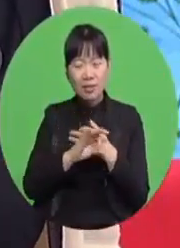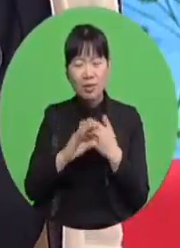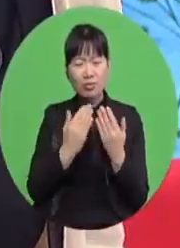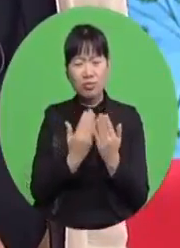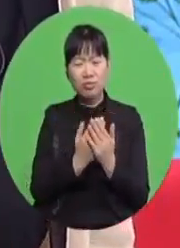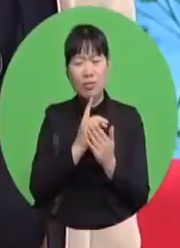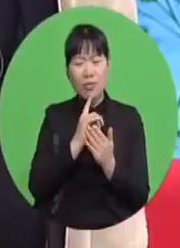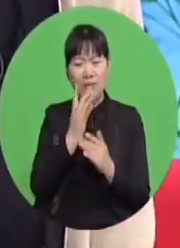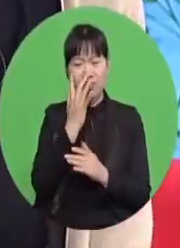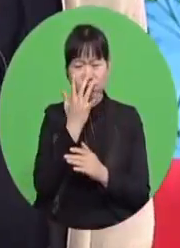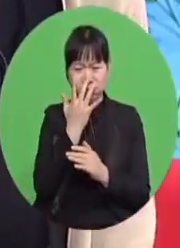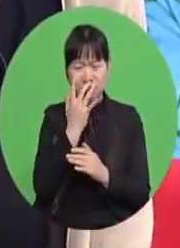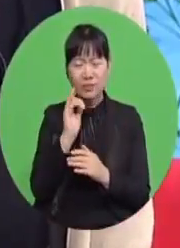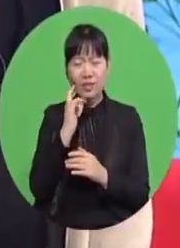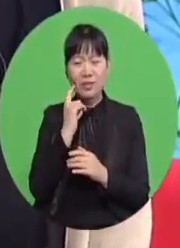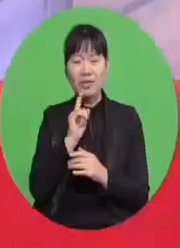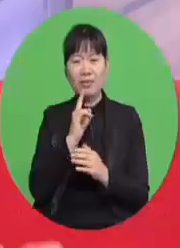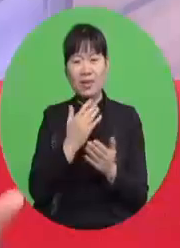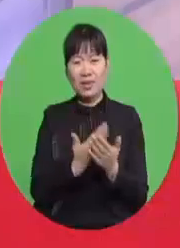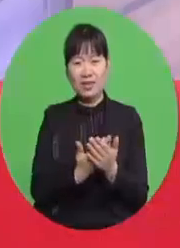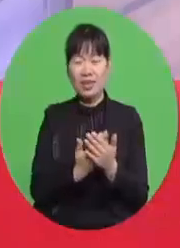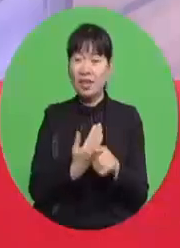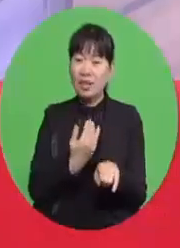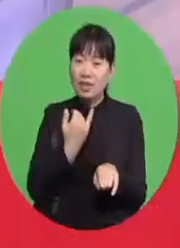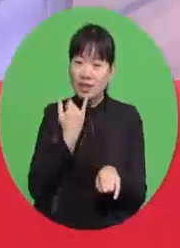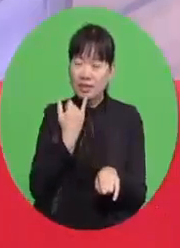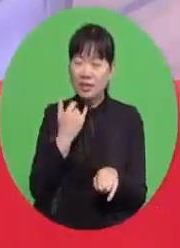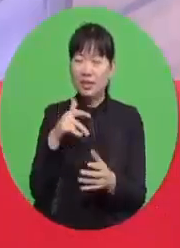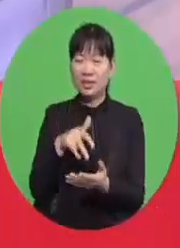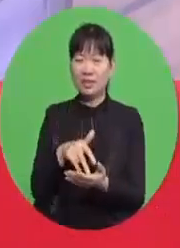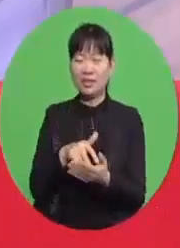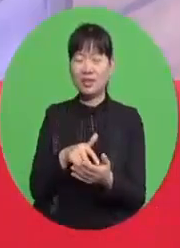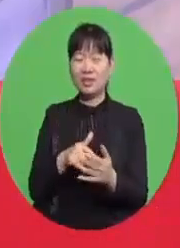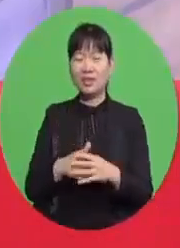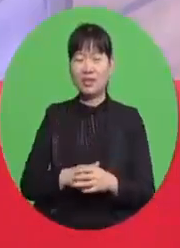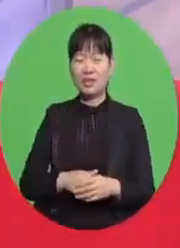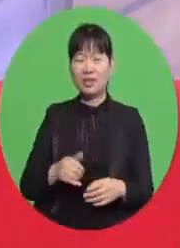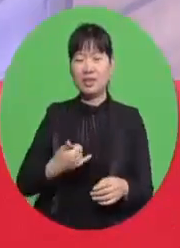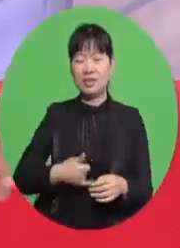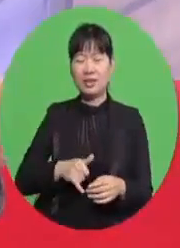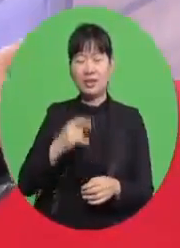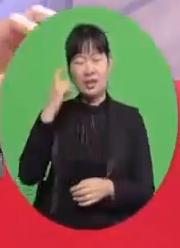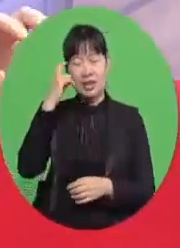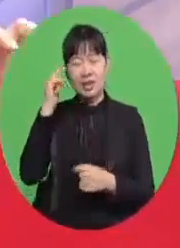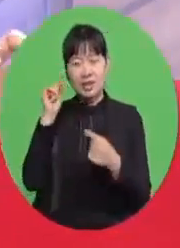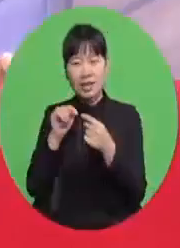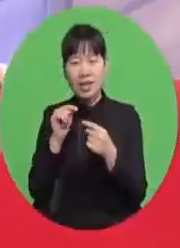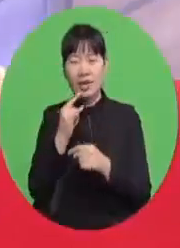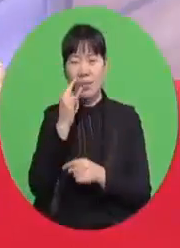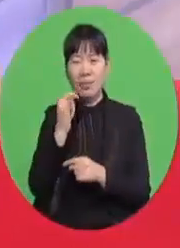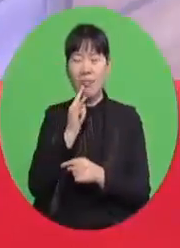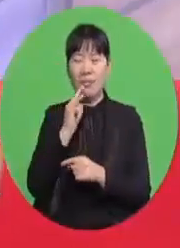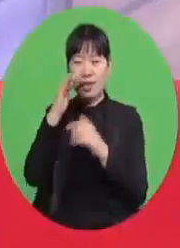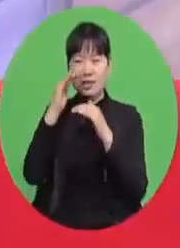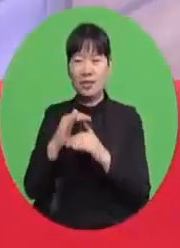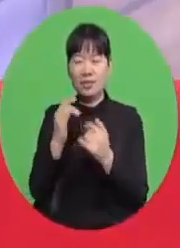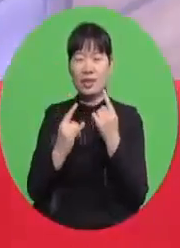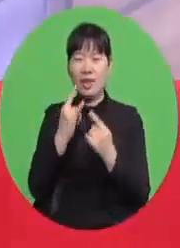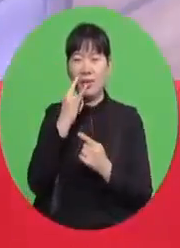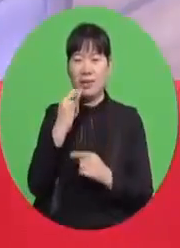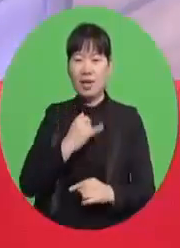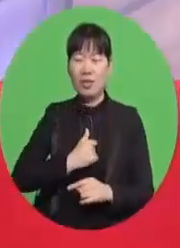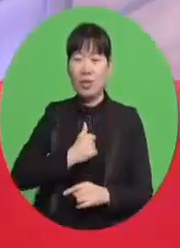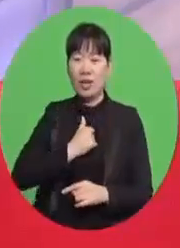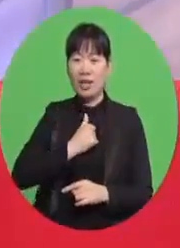줄래? 이렇게 얘기해도 이런 것도 괜찮아요. 좋아요. 그러니까 이런 부분들이 그러니까 애들이 딱 감지하는 거는 엄마 말 내용 자체보다는 엄마가